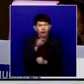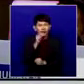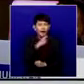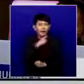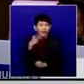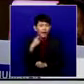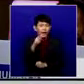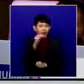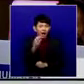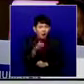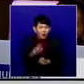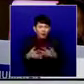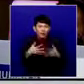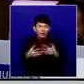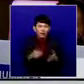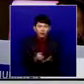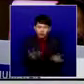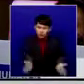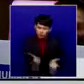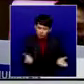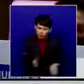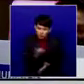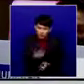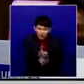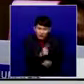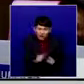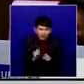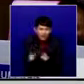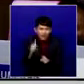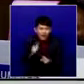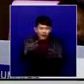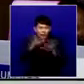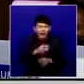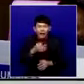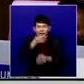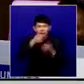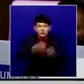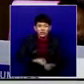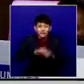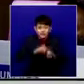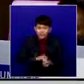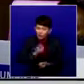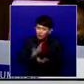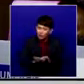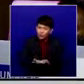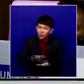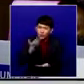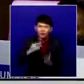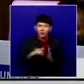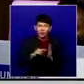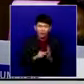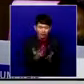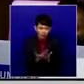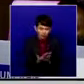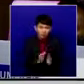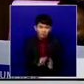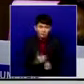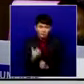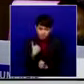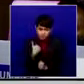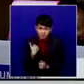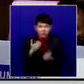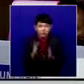ปะปูสัตว์หรืออะไรต่างๆส่งเสริมเลยครับที่เขาเรียกว่าเกษตรร่ำรวยแปลว่ารัฐบาลมีงบประมาณมีองค์ความรู้มีบุค